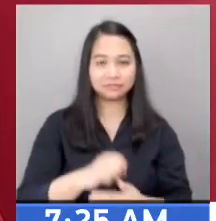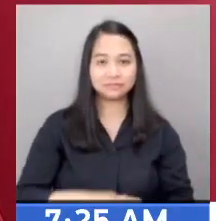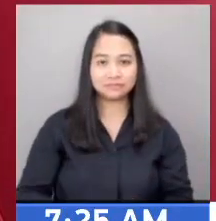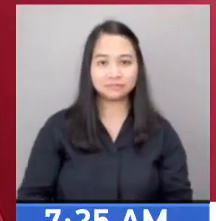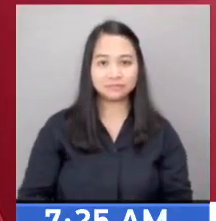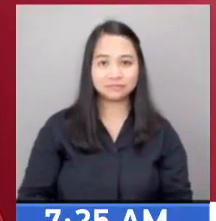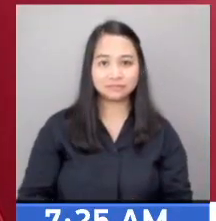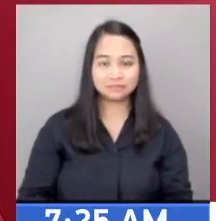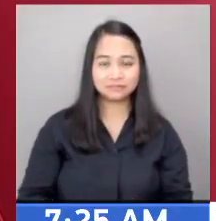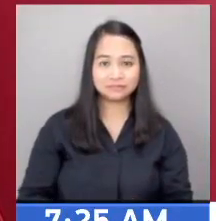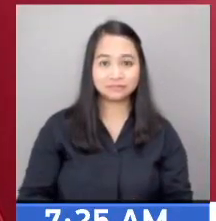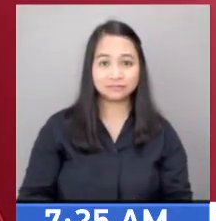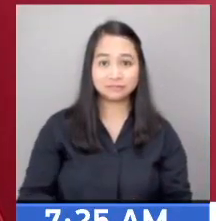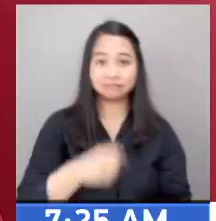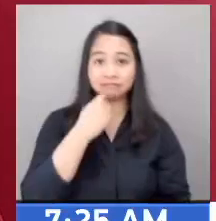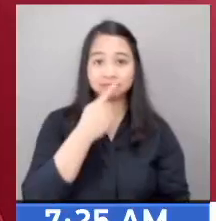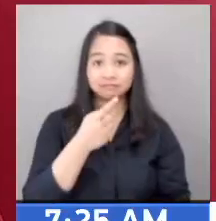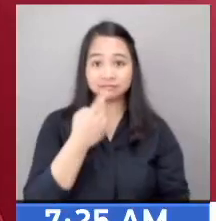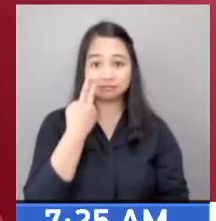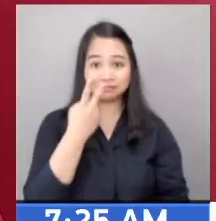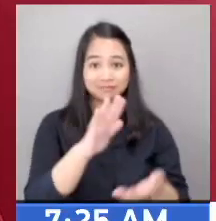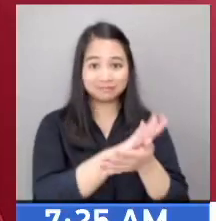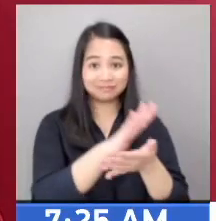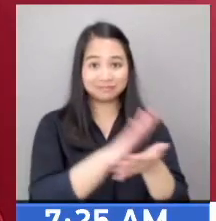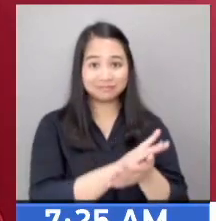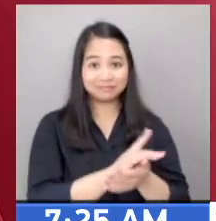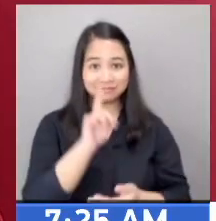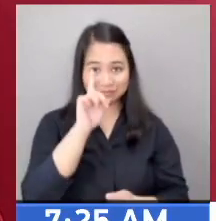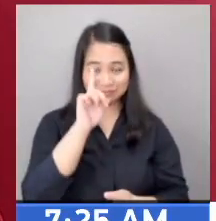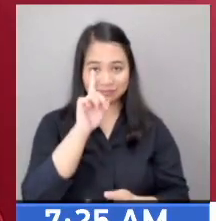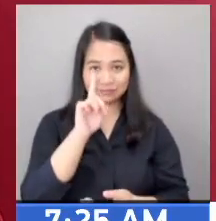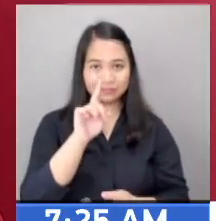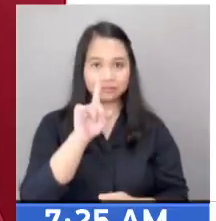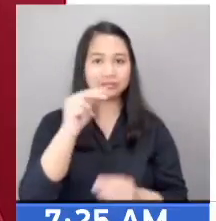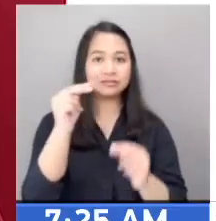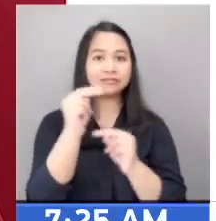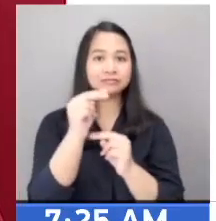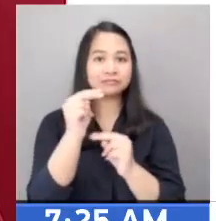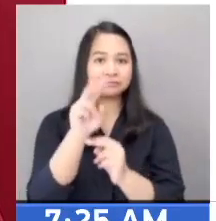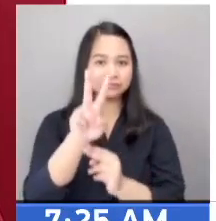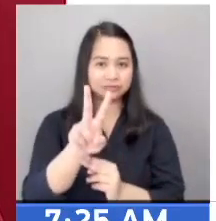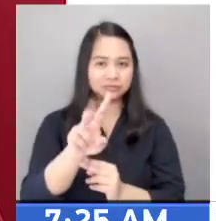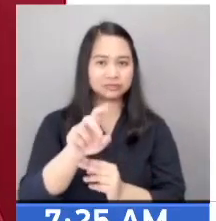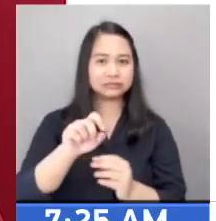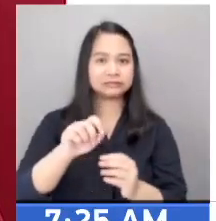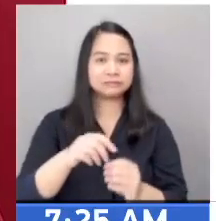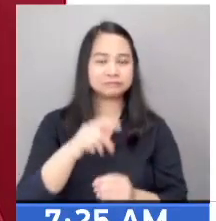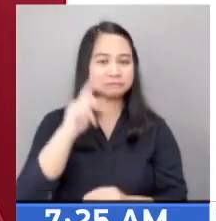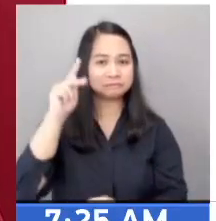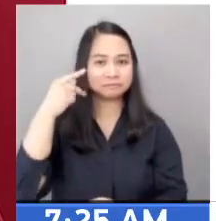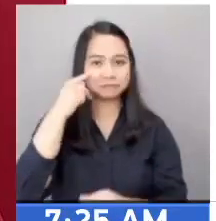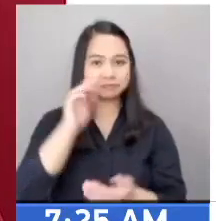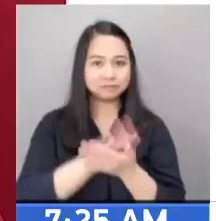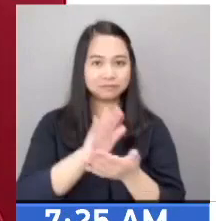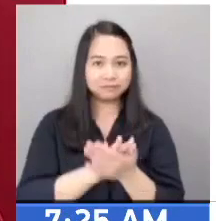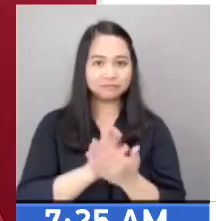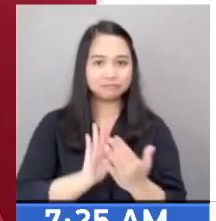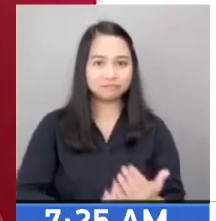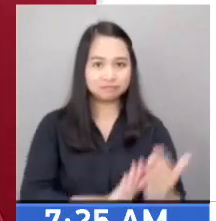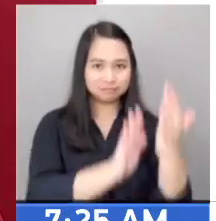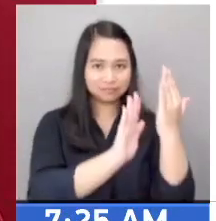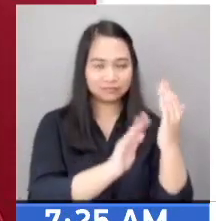Simula sa November 2, full implementation na ng face-to-face classes sa mga pampublikong paaralan. Ibig sabihin, 5 araw na ang in-person